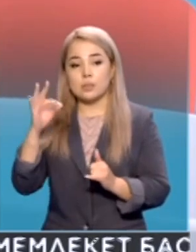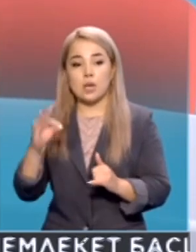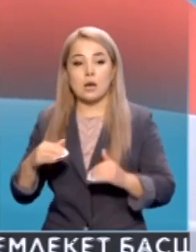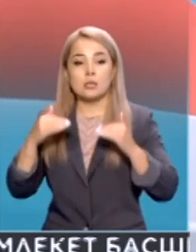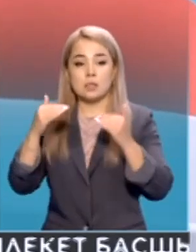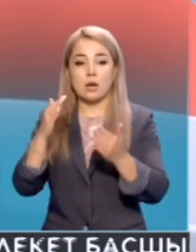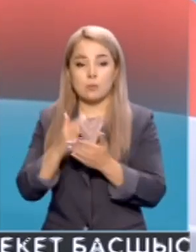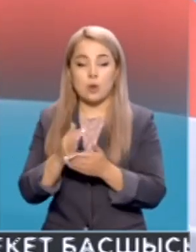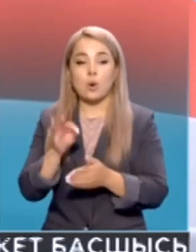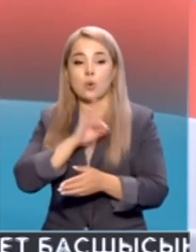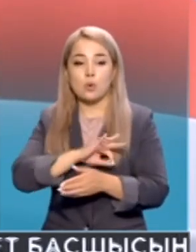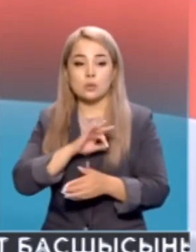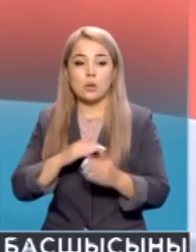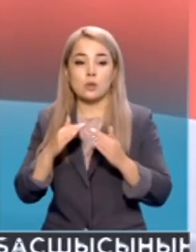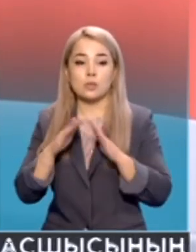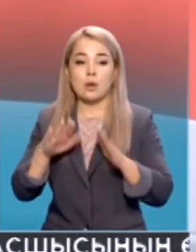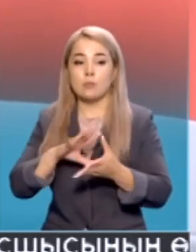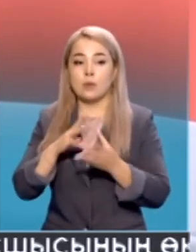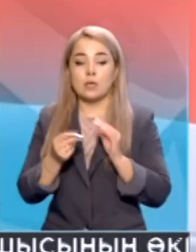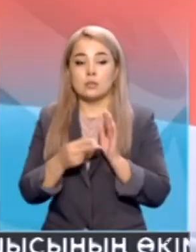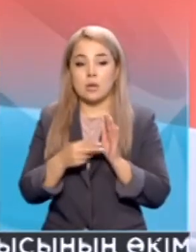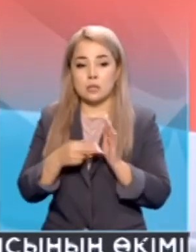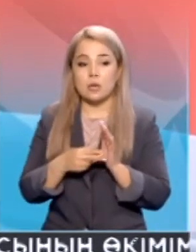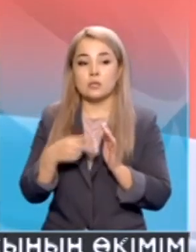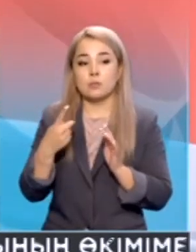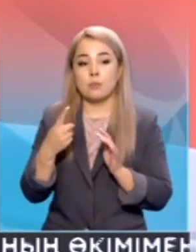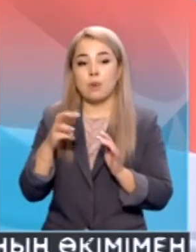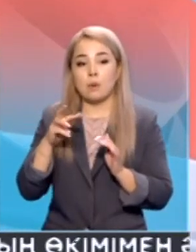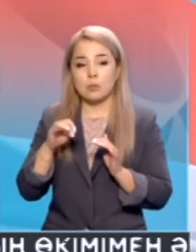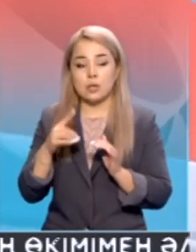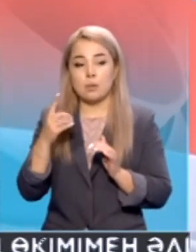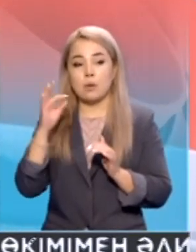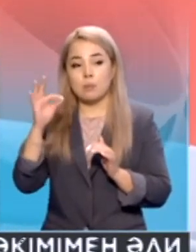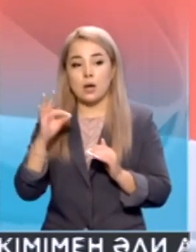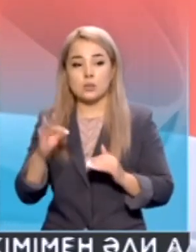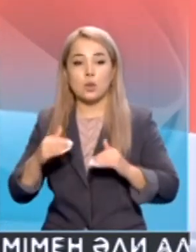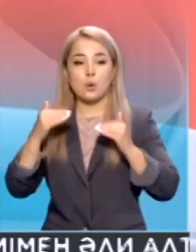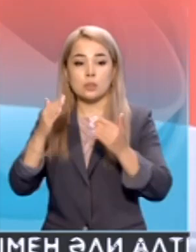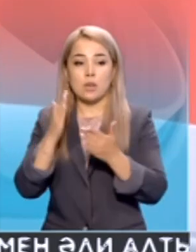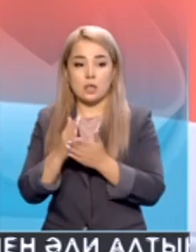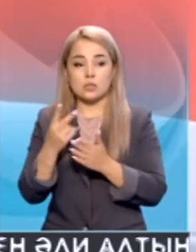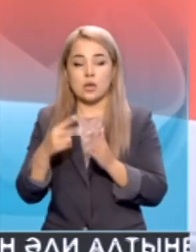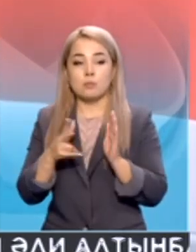отыр. Ал қолданыста болған үйлердің бағасы мамырда 1%-ға көтерілген. Жылдық өсім